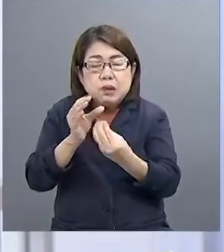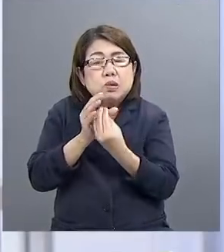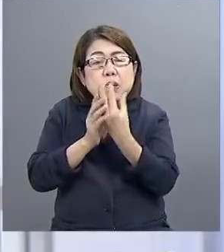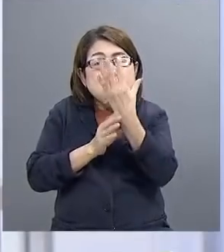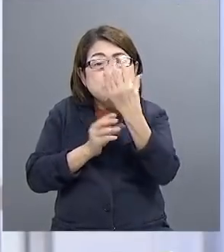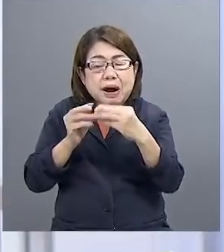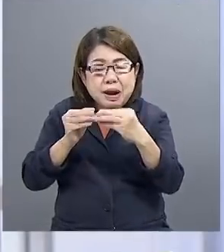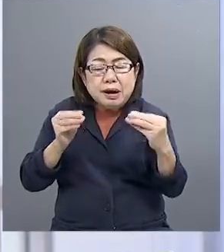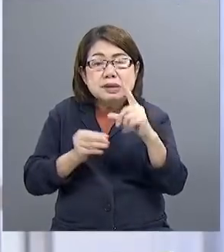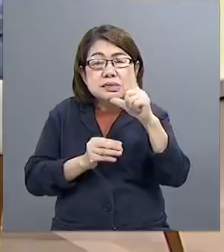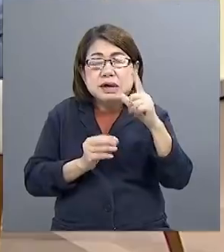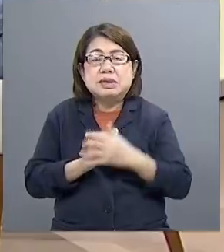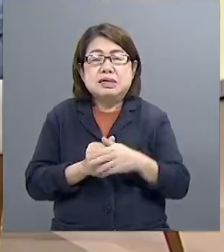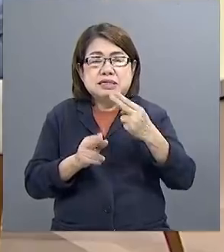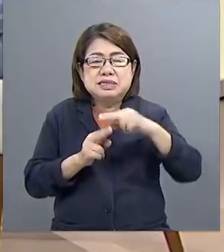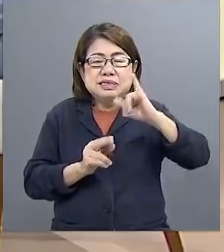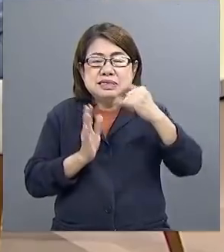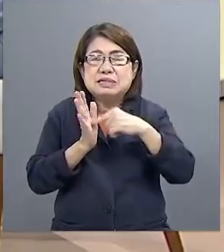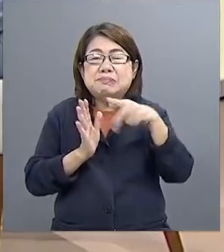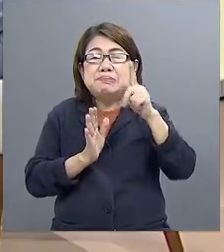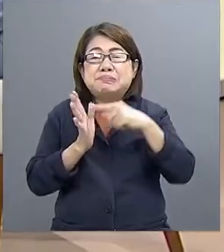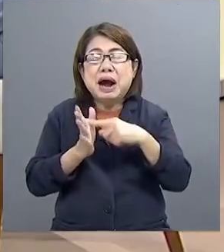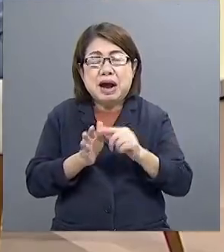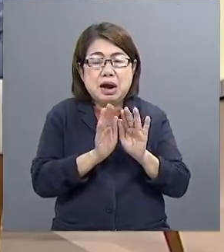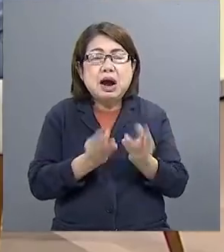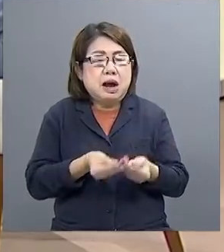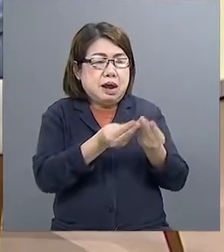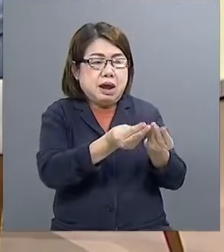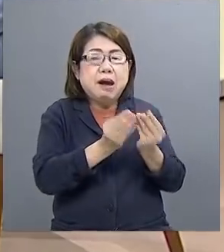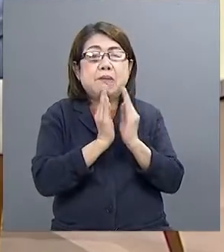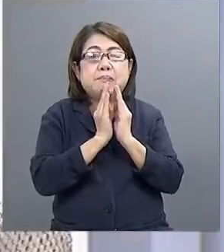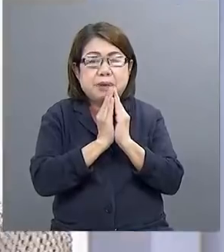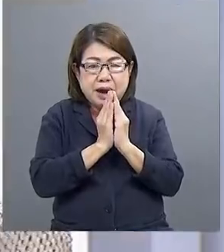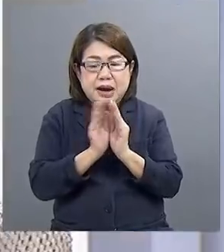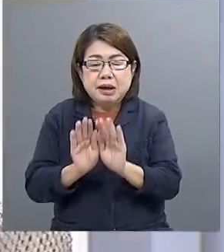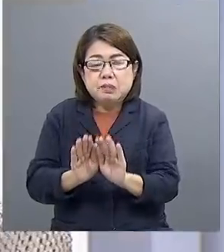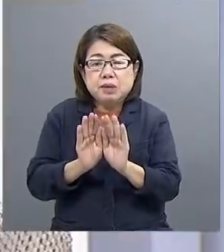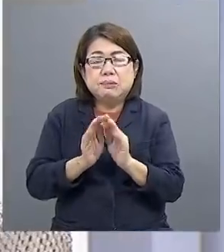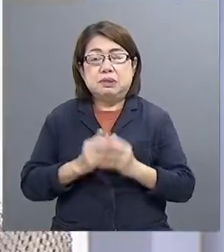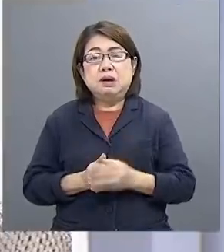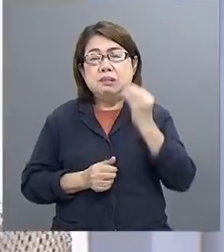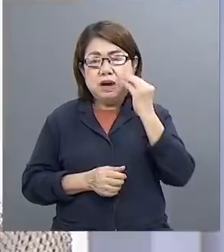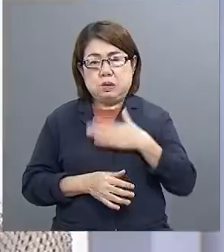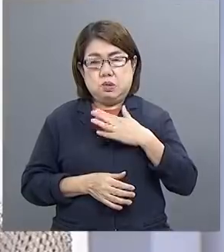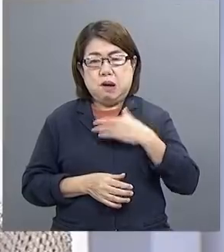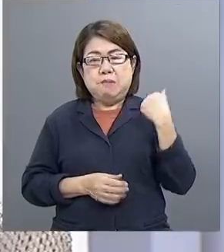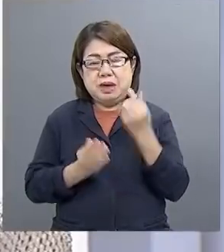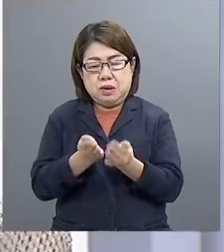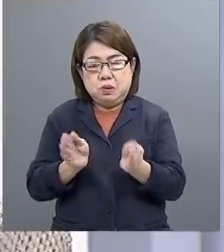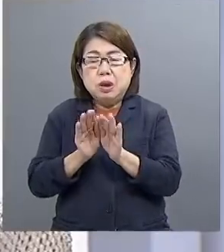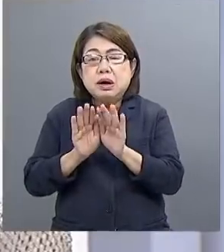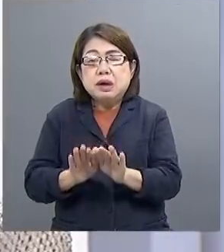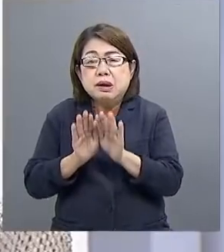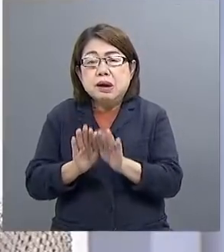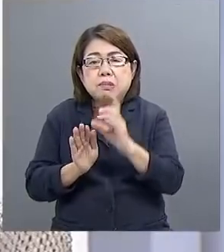ถ้ามันสวยมากเลยนะเราไปร่อนใช้ถวายพระเป็นจำปีจำปาดองน้ำบ้านผมก็มีขวดหนึ่งคุณพ่อดองไว้ตอนนี้คุณพ่อเสียไป